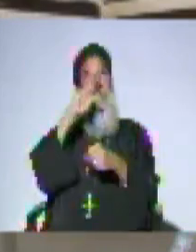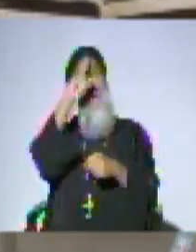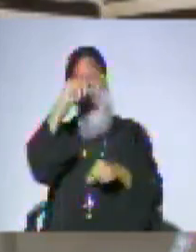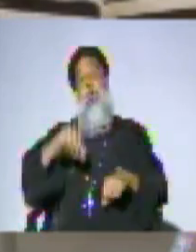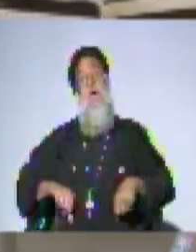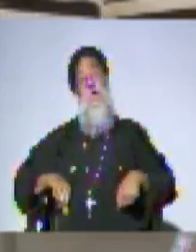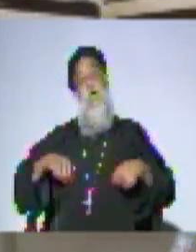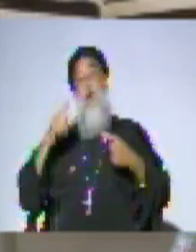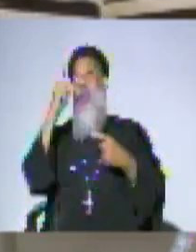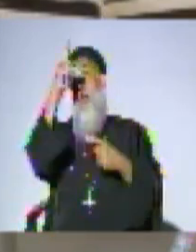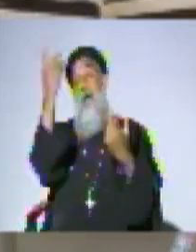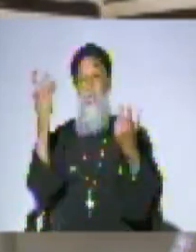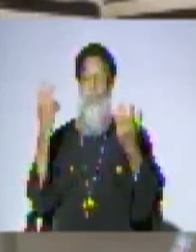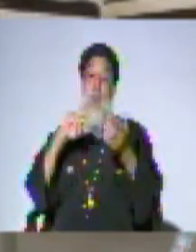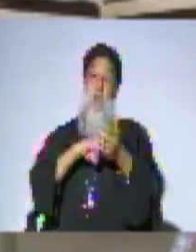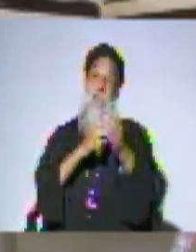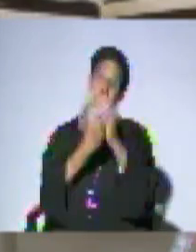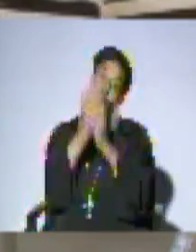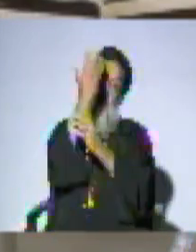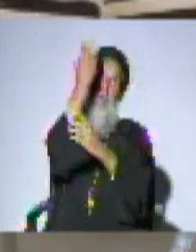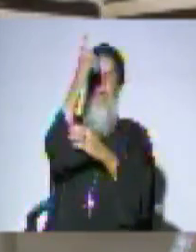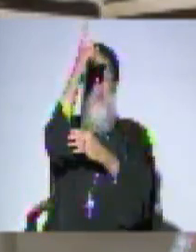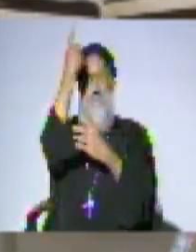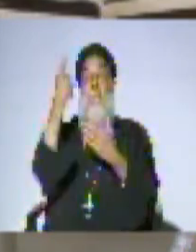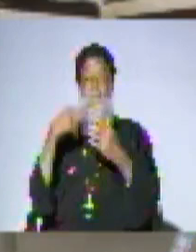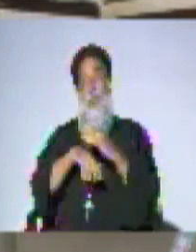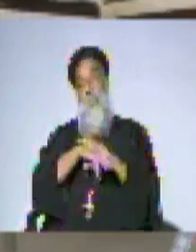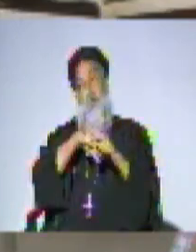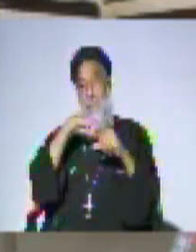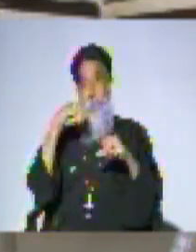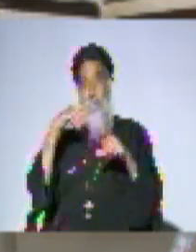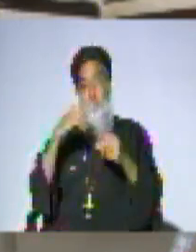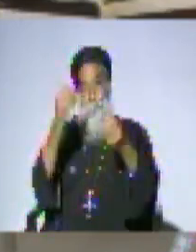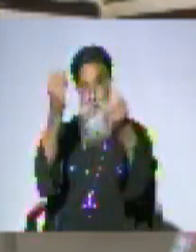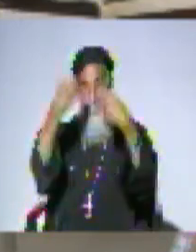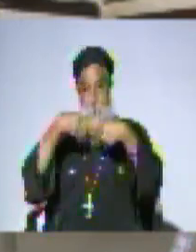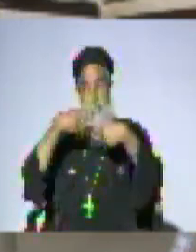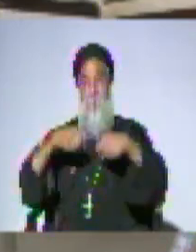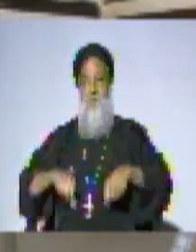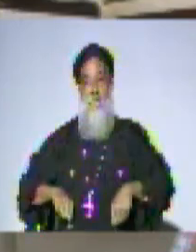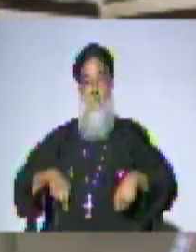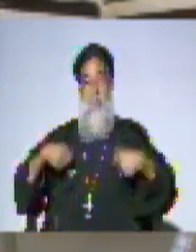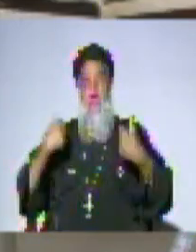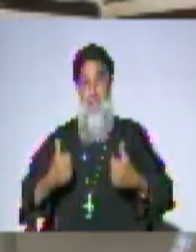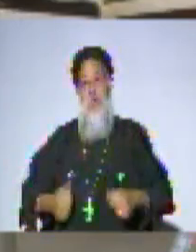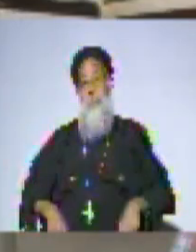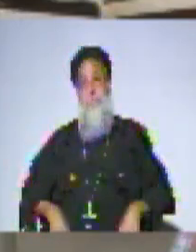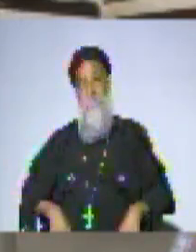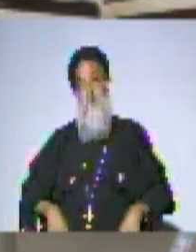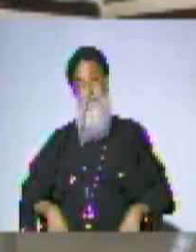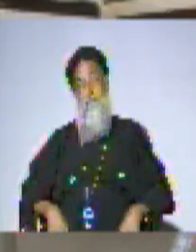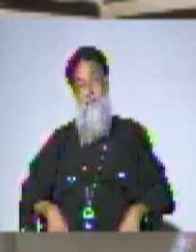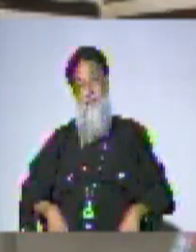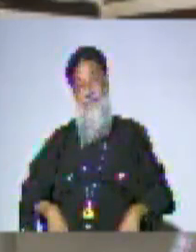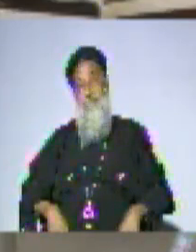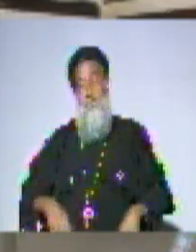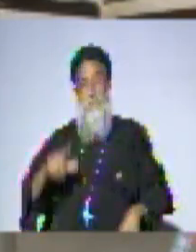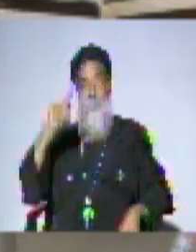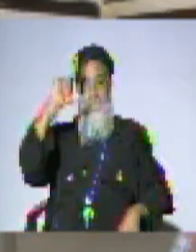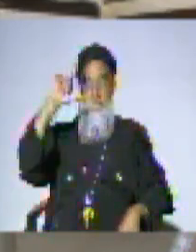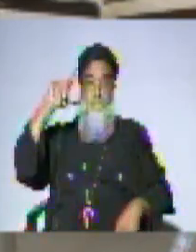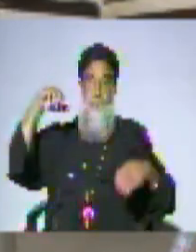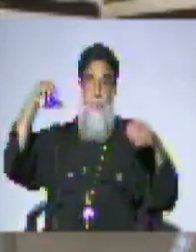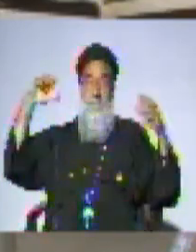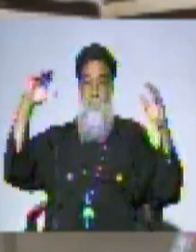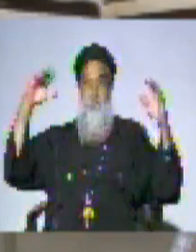مصدر الحياة أو هو الذي أعطى الحياة، واهب الحياة. فيا رئيس